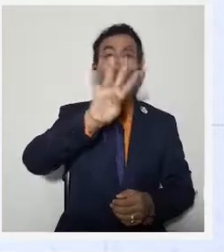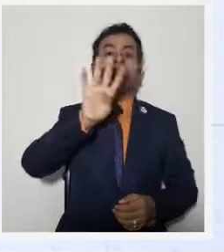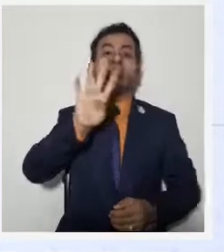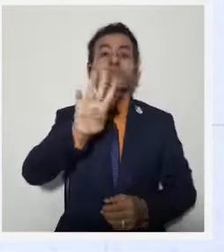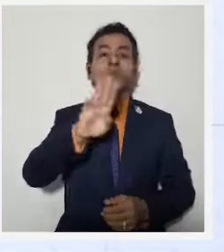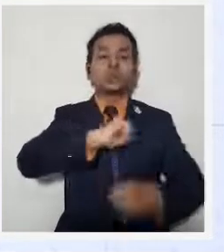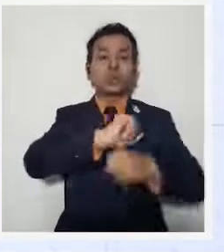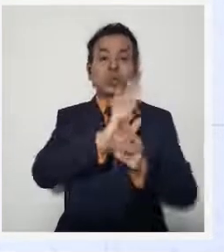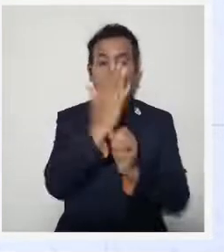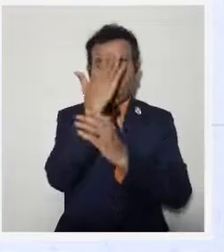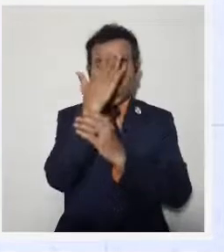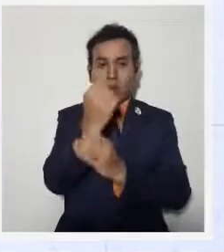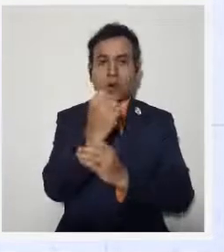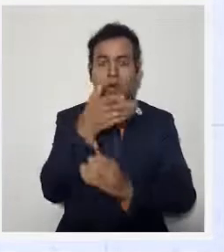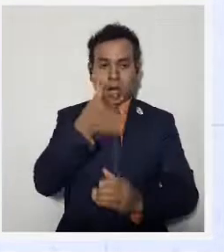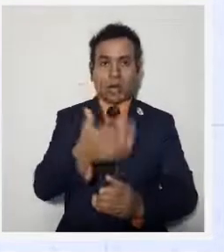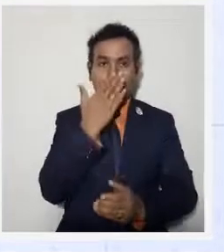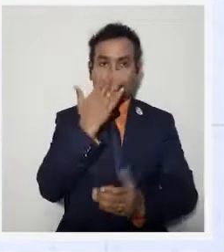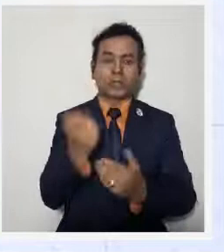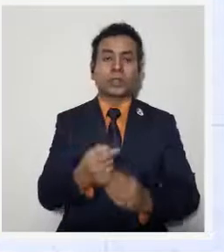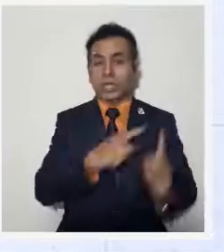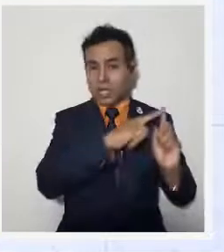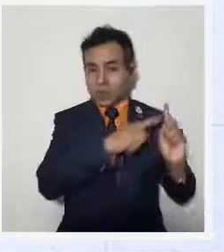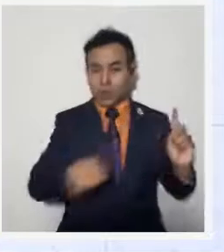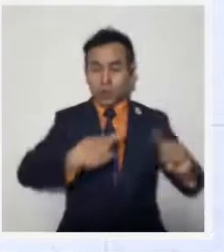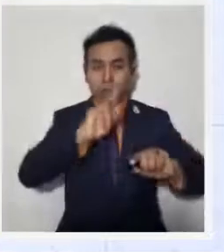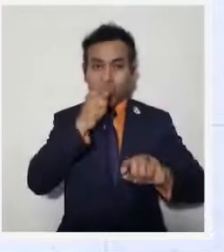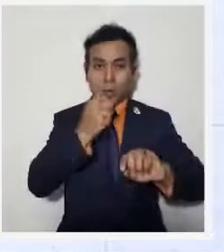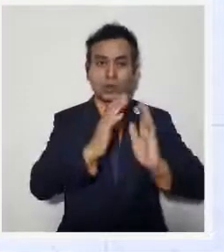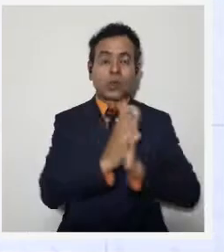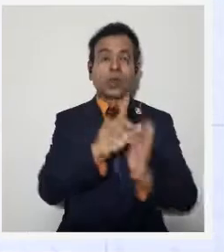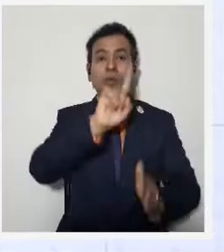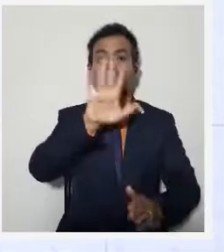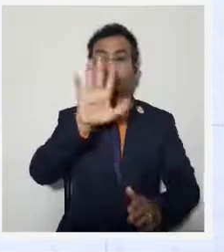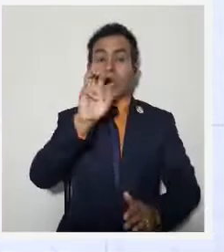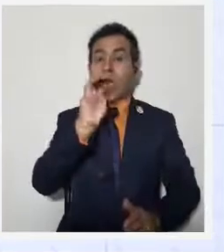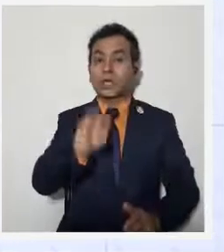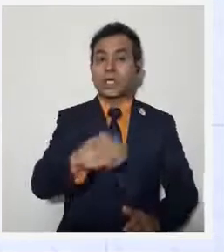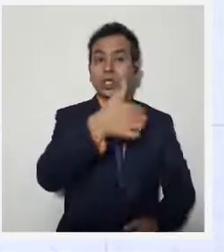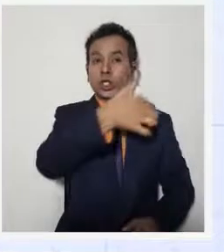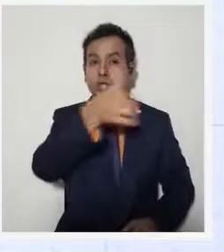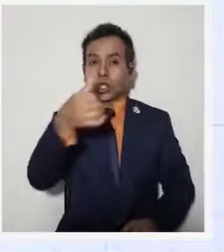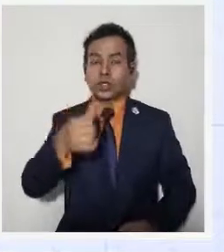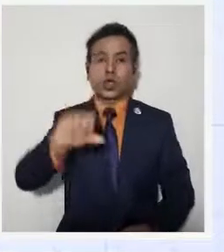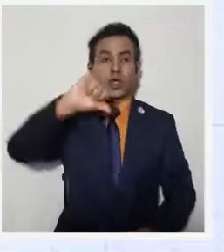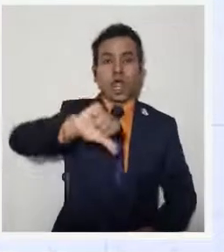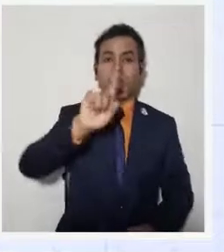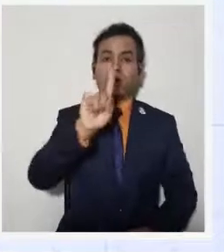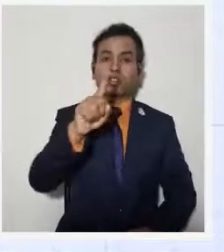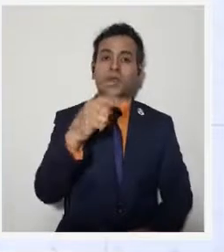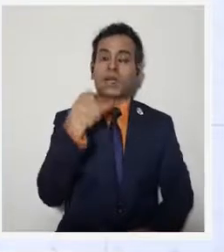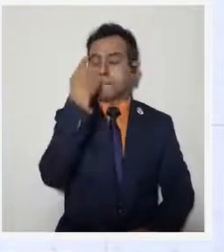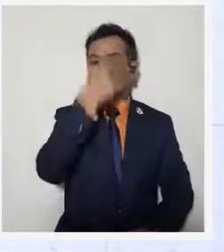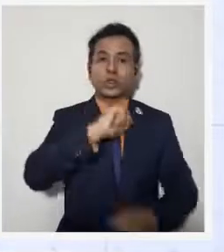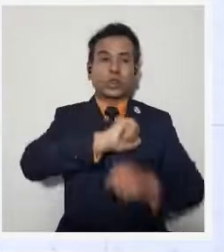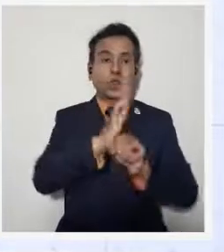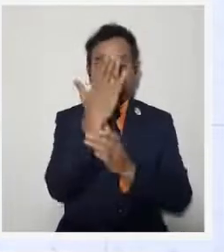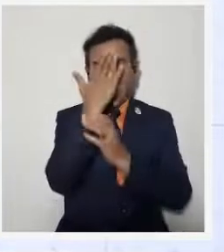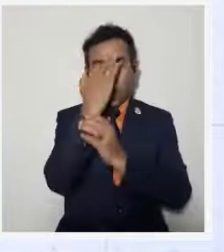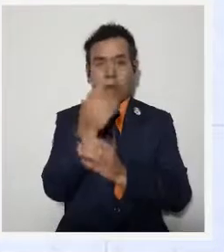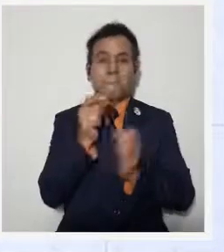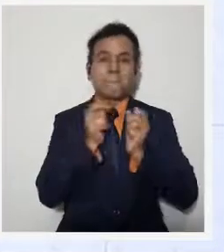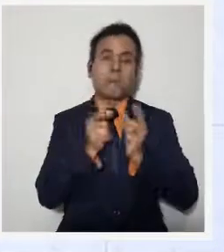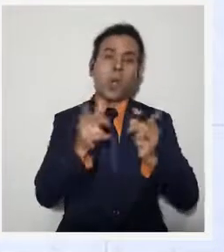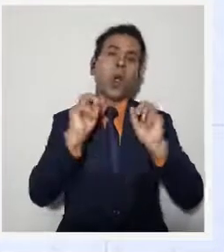ছাড়িয়ে গেলাম, আমরা শনাক্ত করেছি 1034 জনকে কোভিড পজিটিভ হিসেবে এবং এ পর্যন্ত শনাক্ত দাঁড়ালো